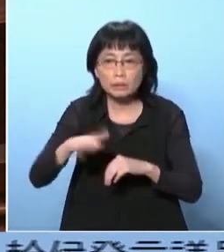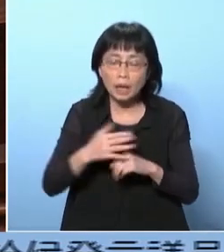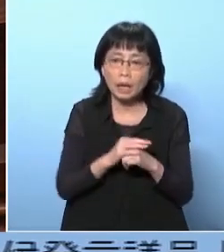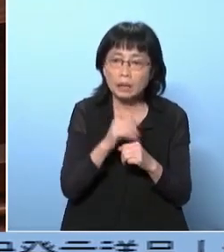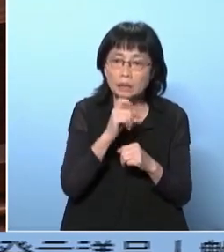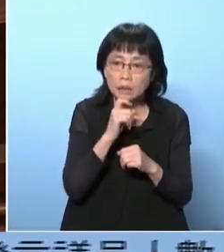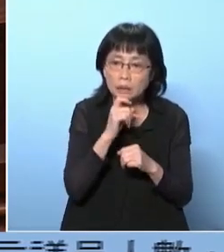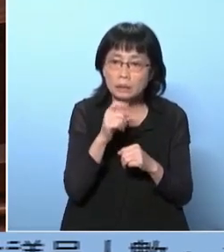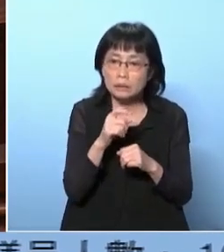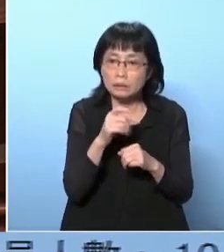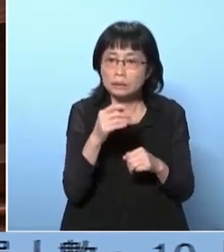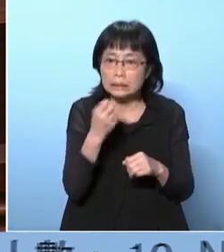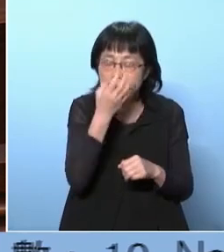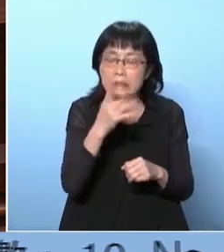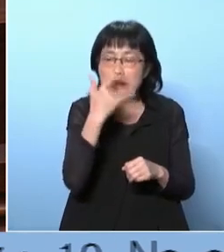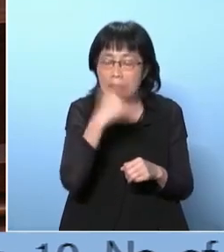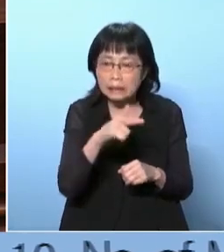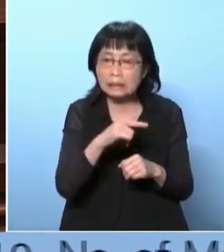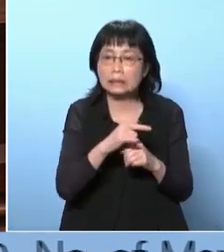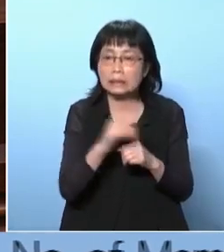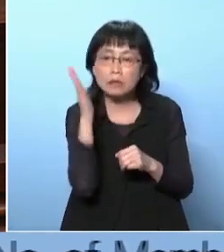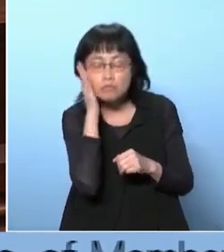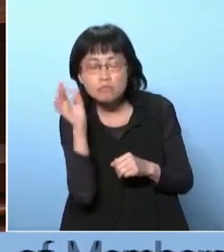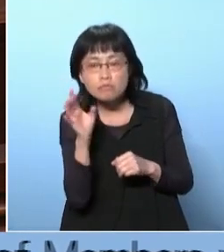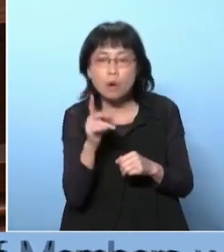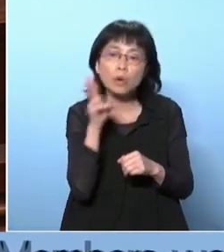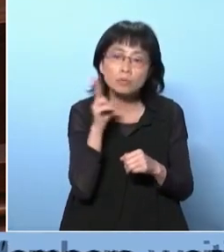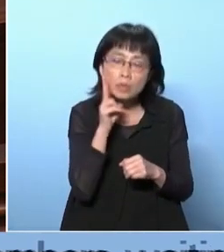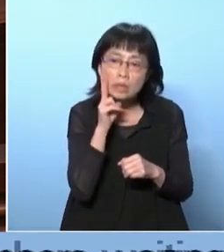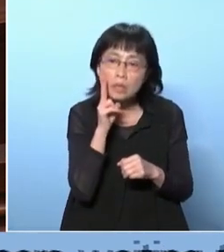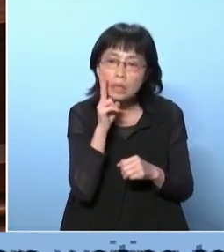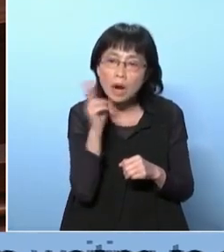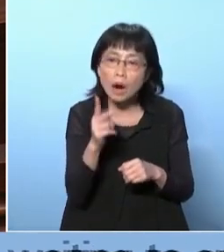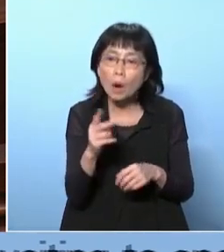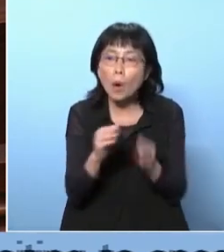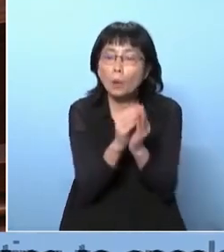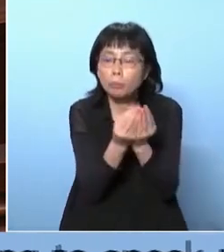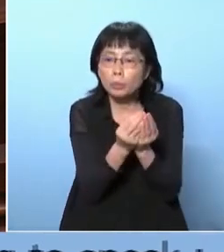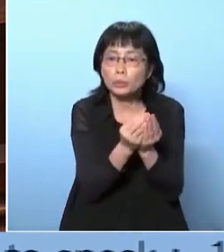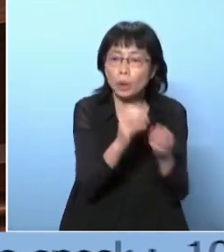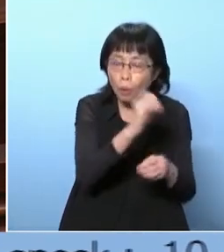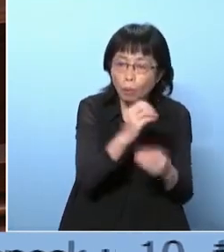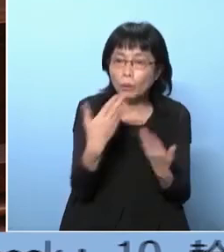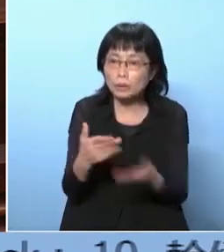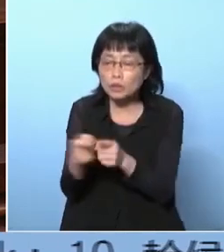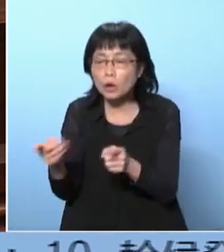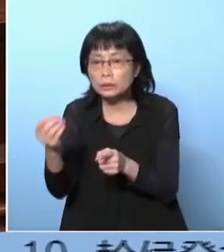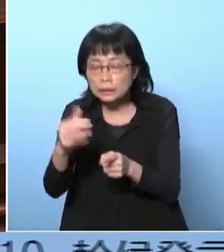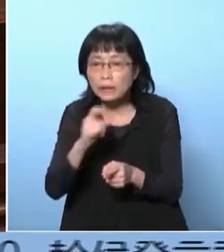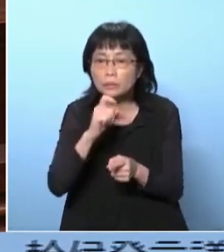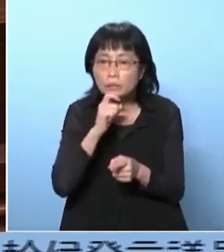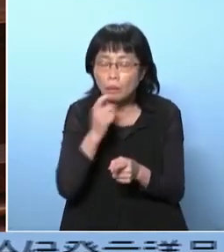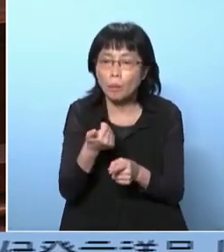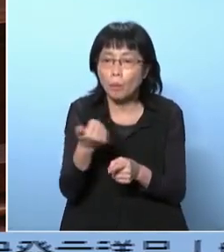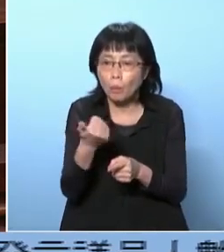提出好多新嘅住宿設施，包括我哋喺貝澳會有啲優質營地啦，我哋會長沙咧亦都有優質住宿設施同埋優